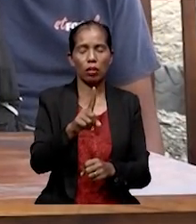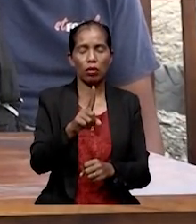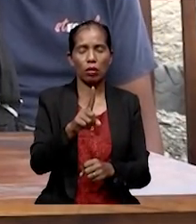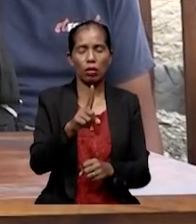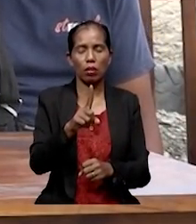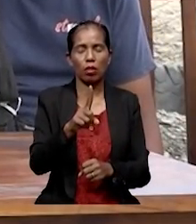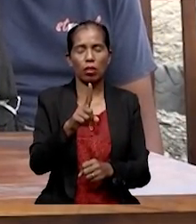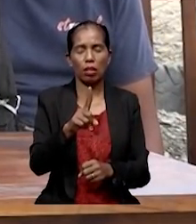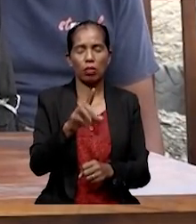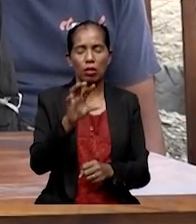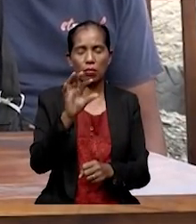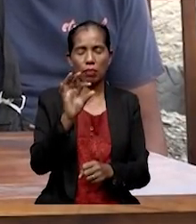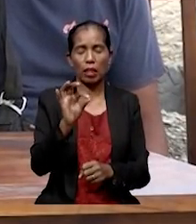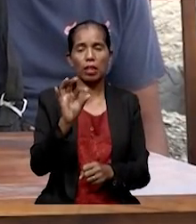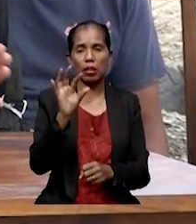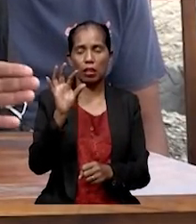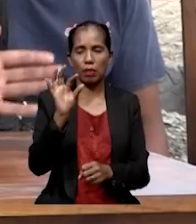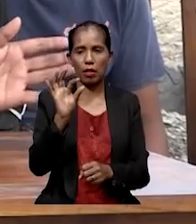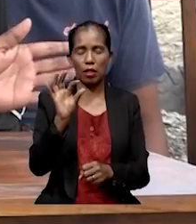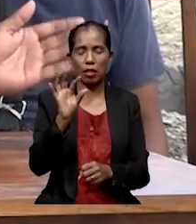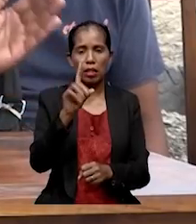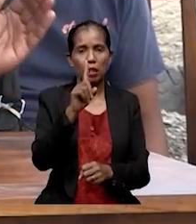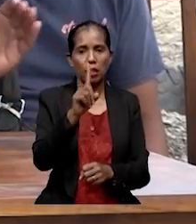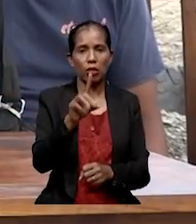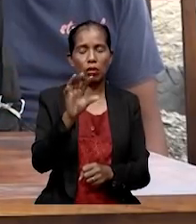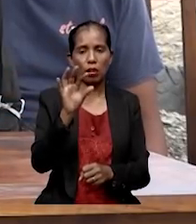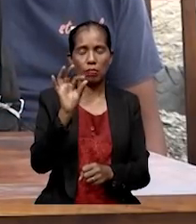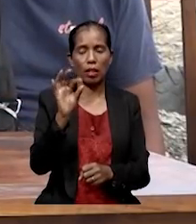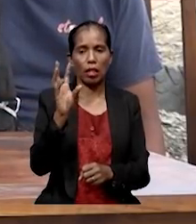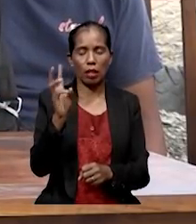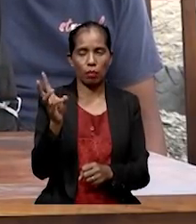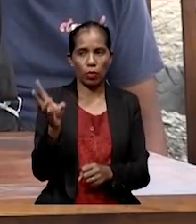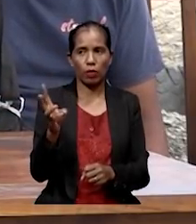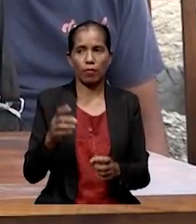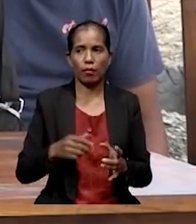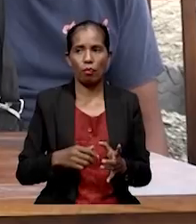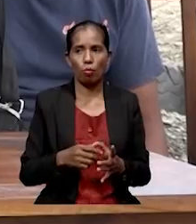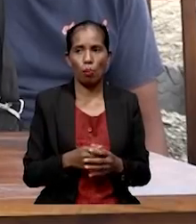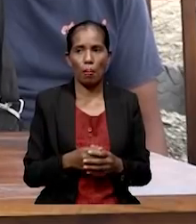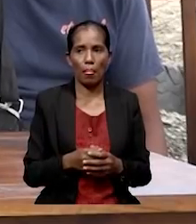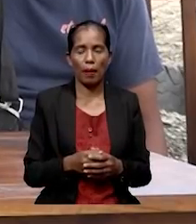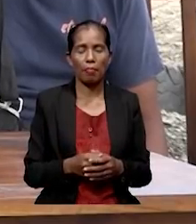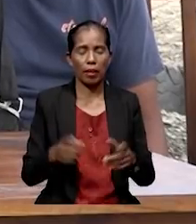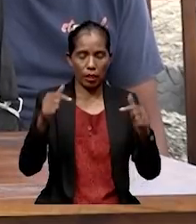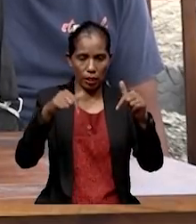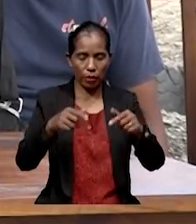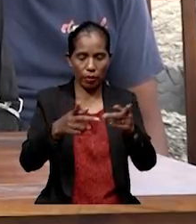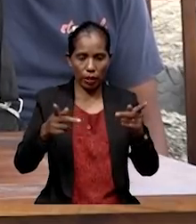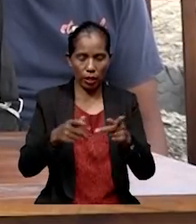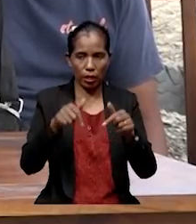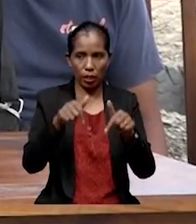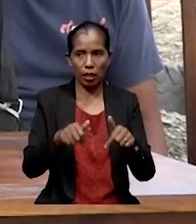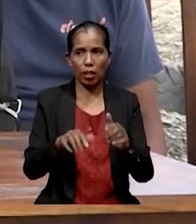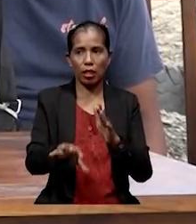tempo neba amne avo mai ho amne pai rasi Carlos Soares makne mai hele hene hetan